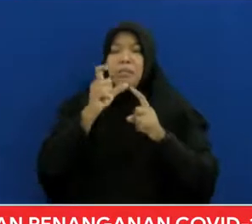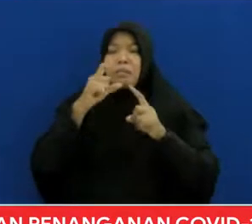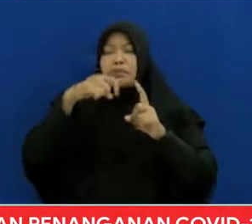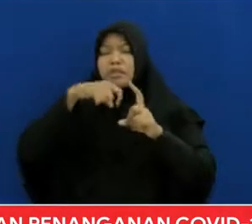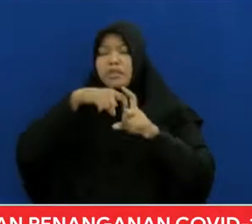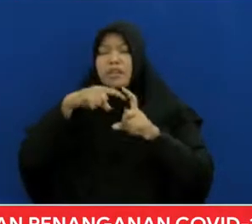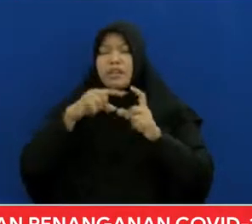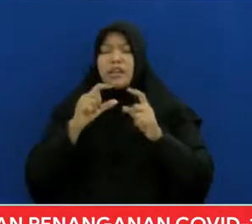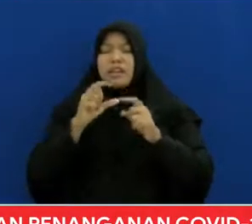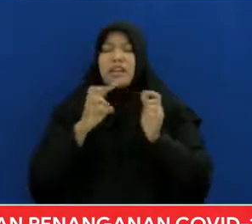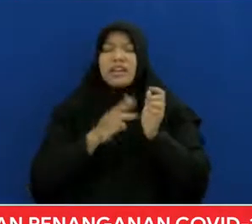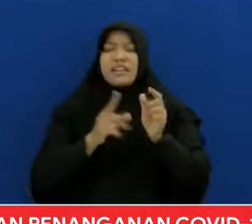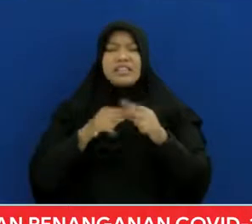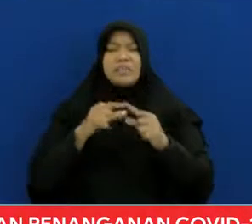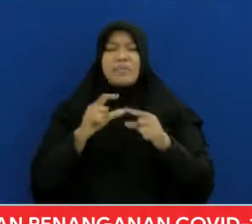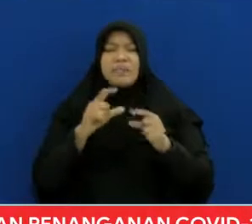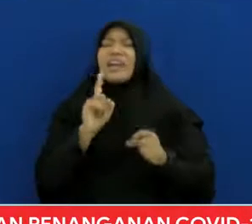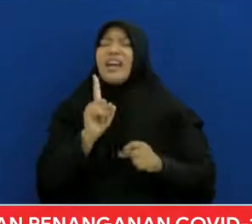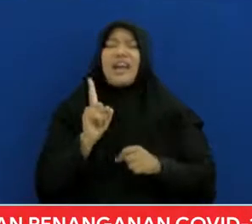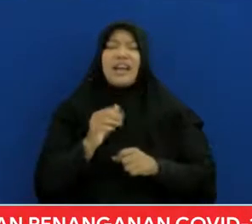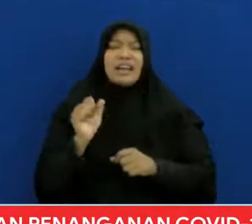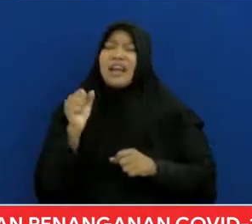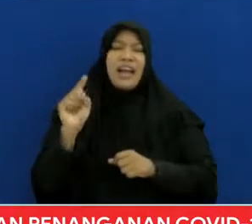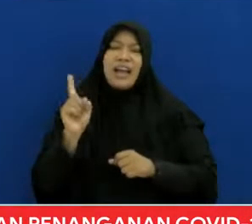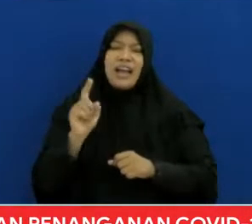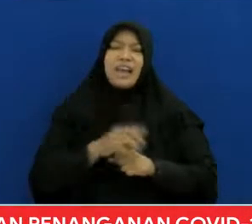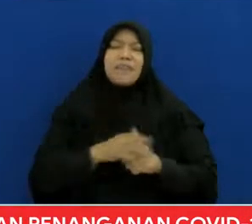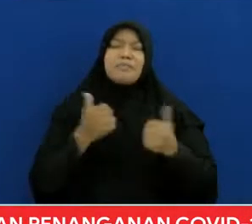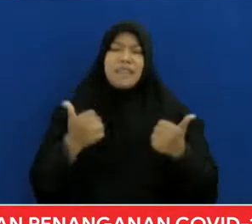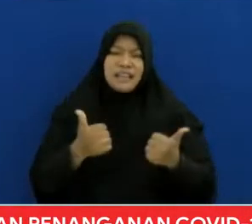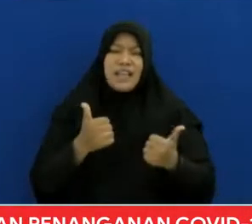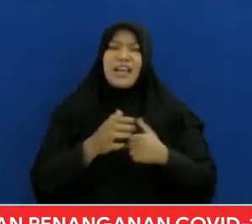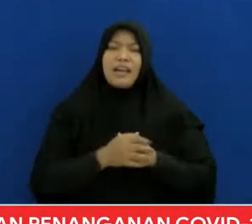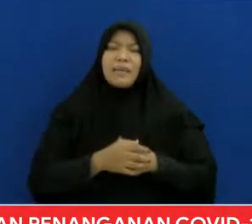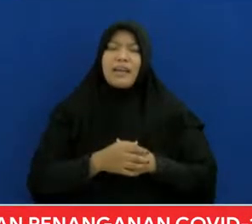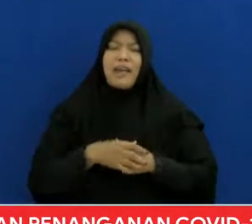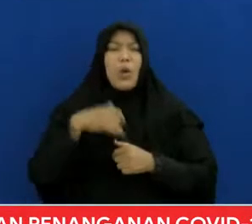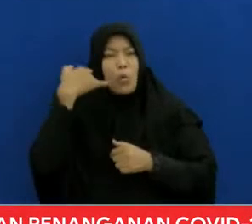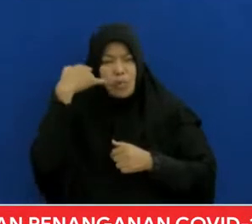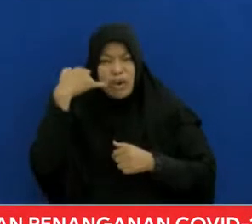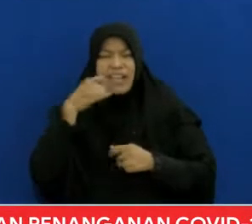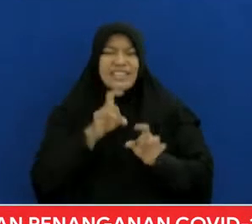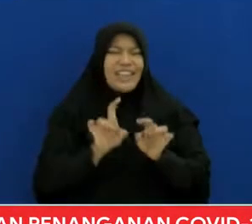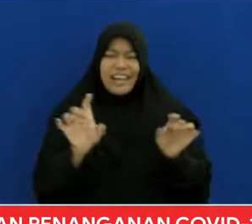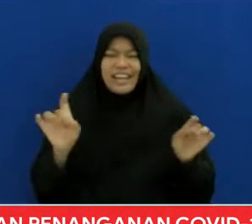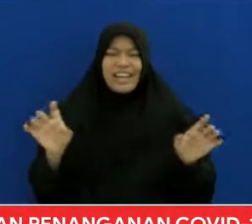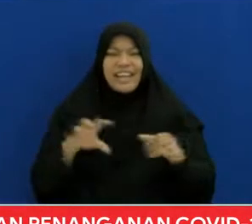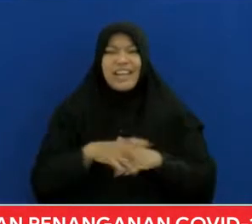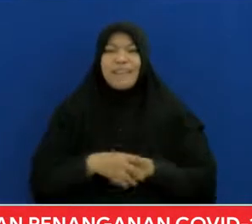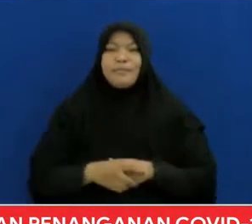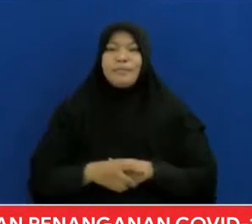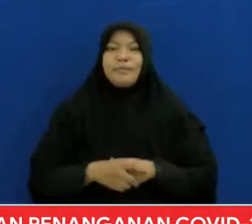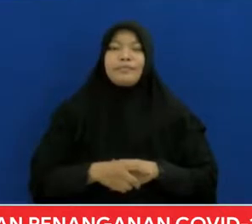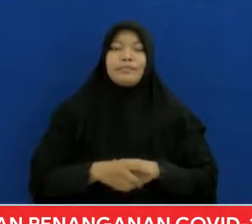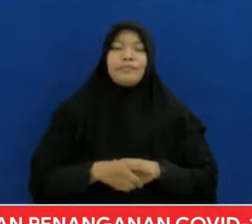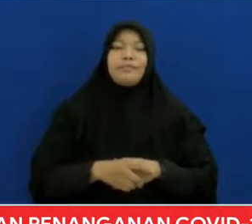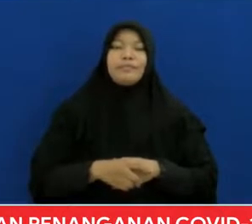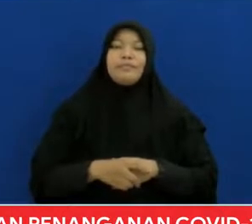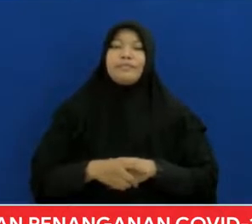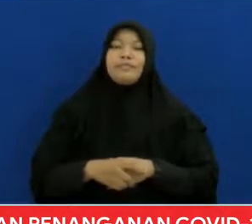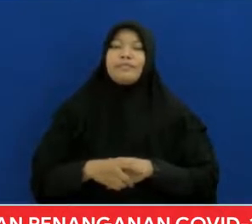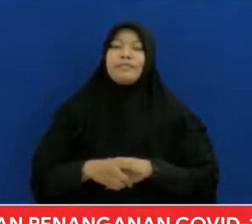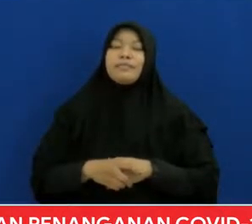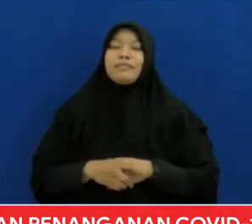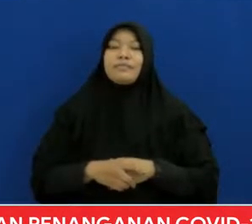ke fasilitas kesehatan. Saat ini banyak sarana-sarana komunikasi yang dapat digunakan untuk